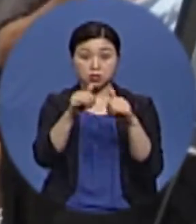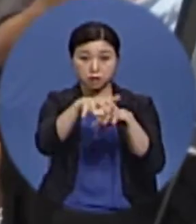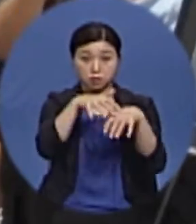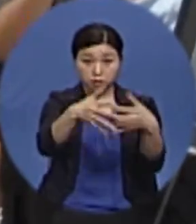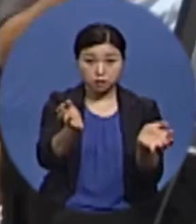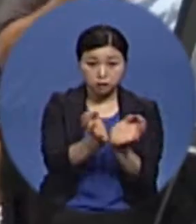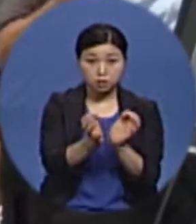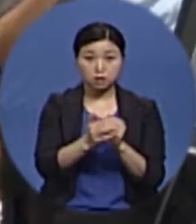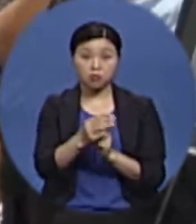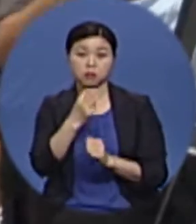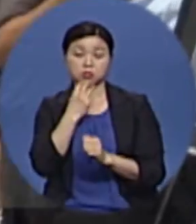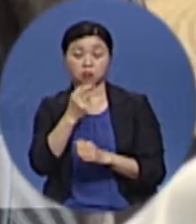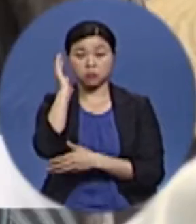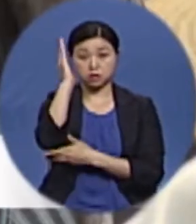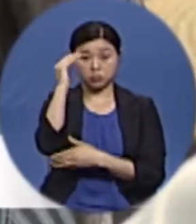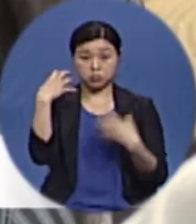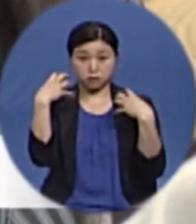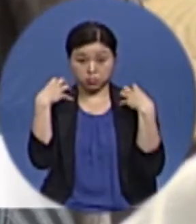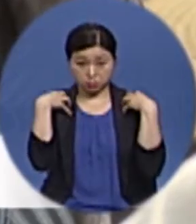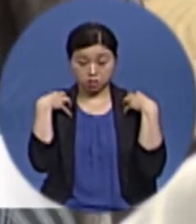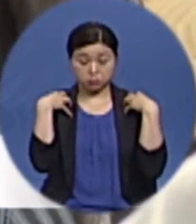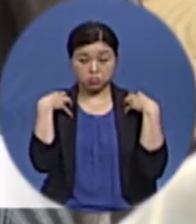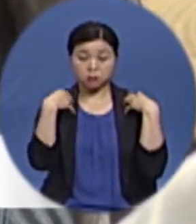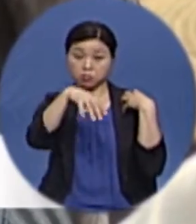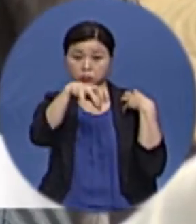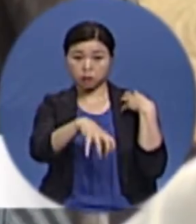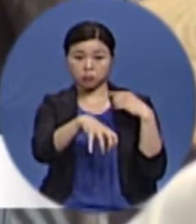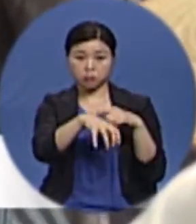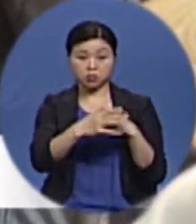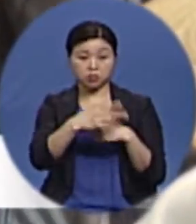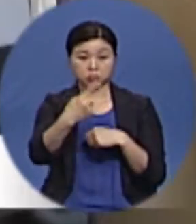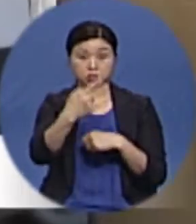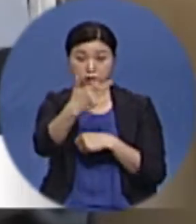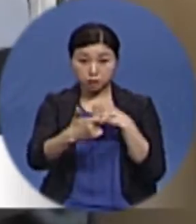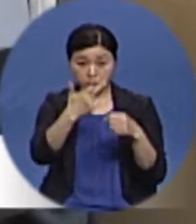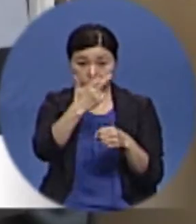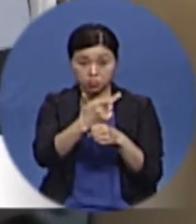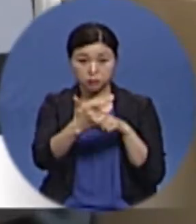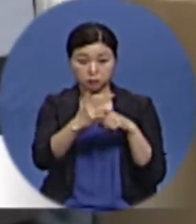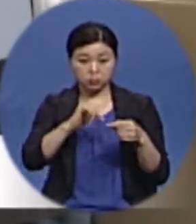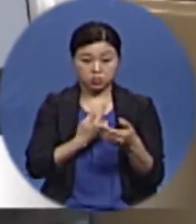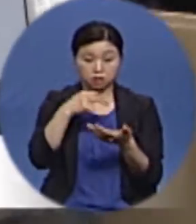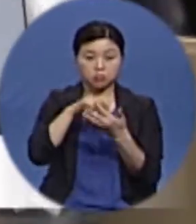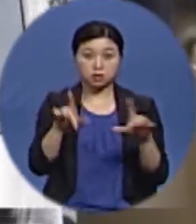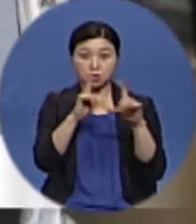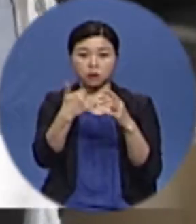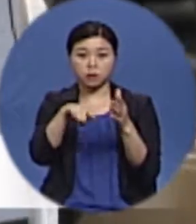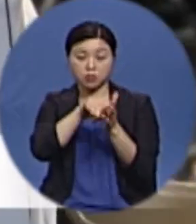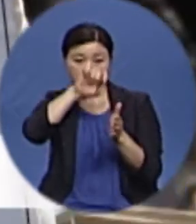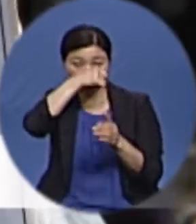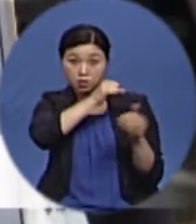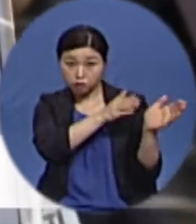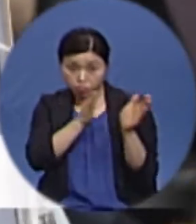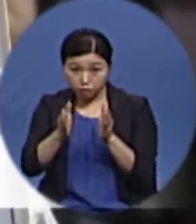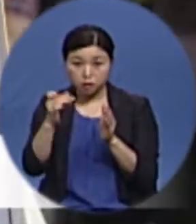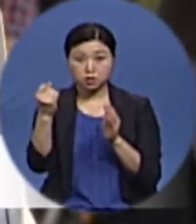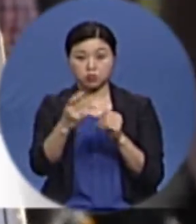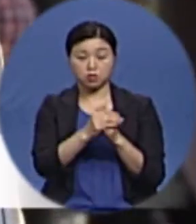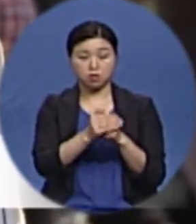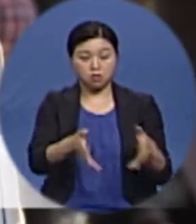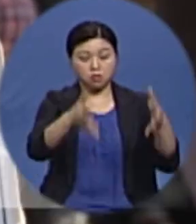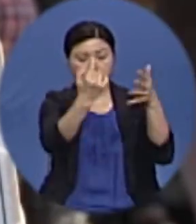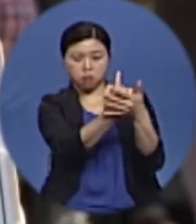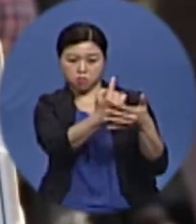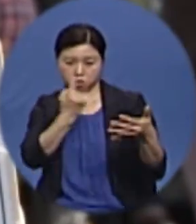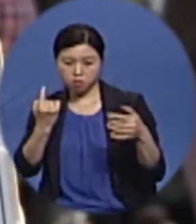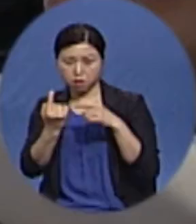서울장애계단체는 서울시청 앞에서 오는 2017년 자립생활을 위한 예산 마련 정책 등 탈시설 자립생활을 위한